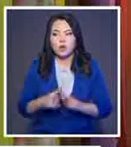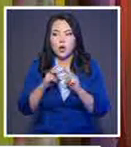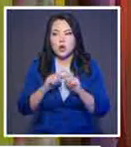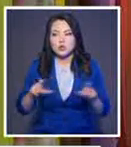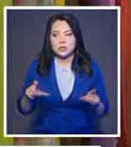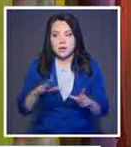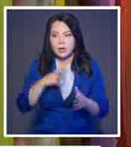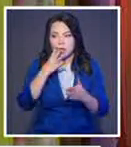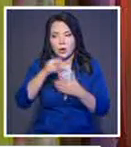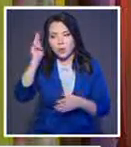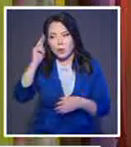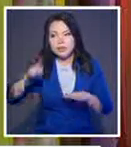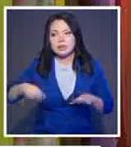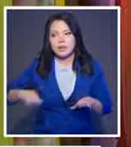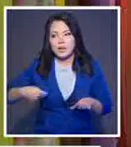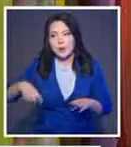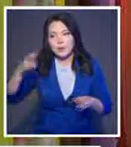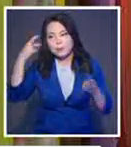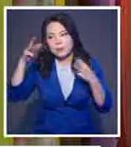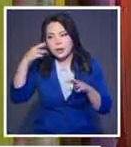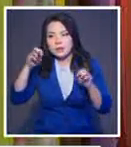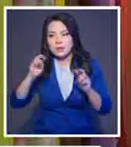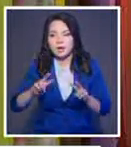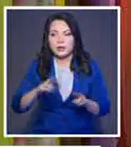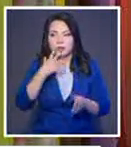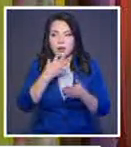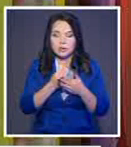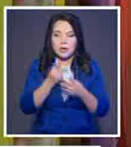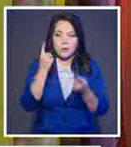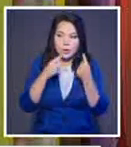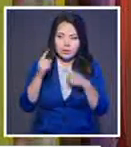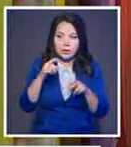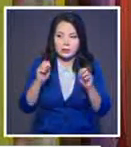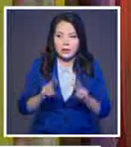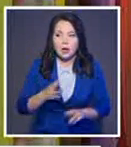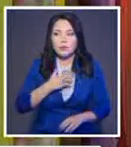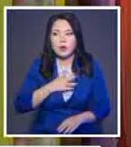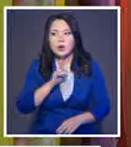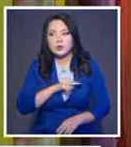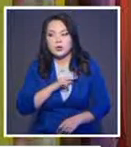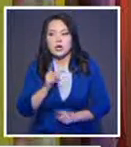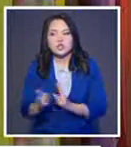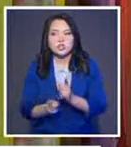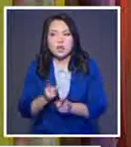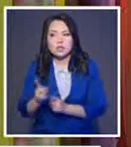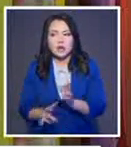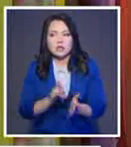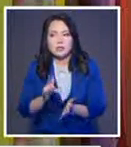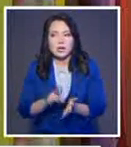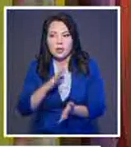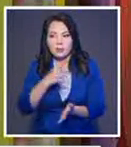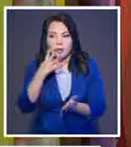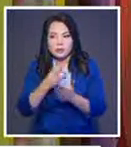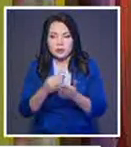профессиям тігінші, дизайн модельер. Содан кейін мен жұмыс істедім Жезқазғанда.